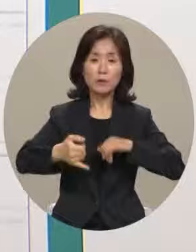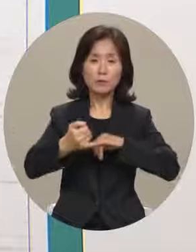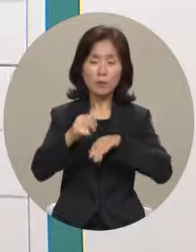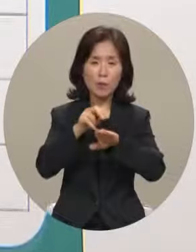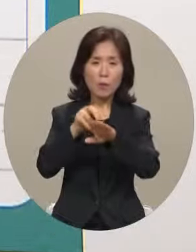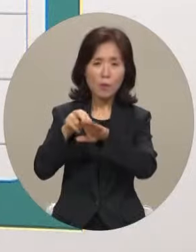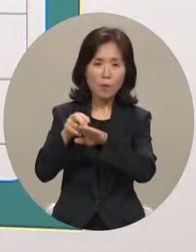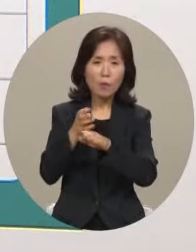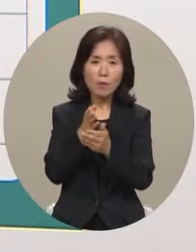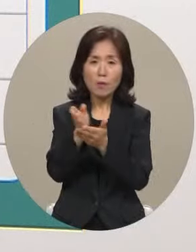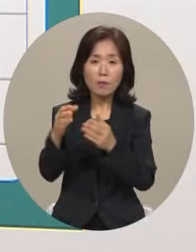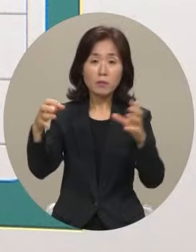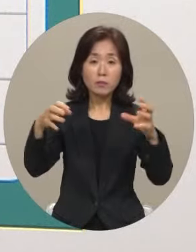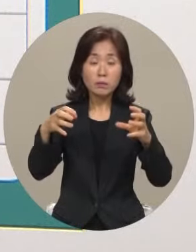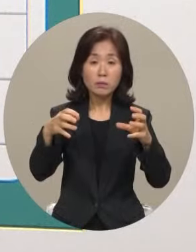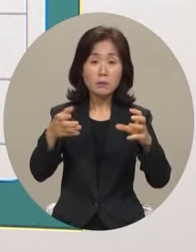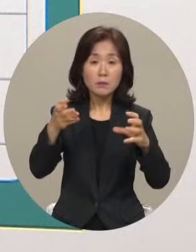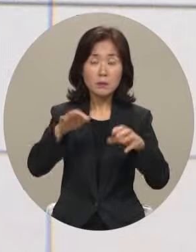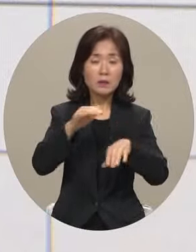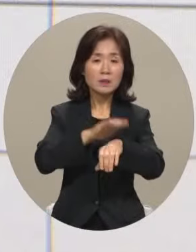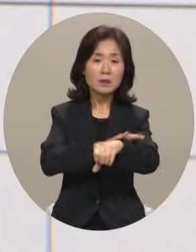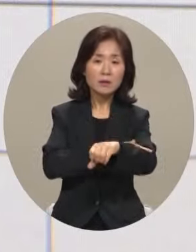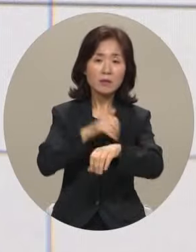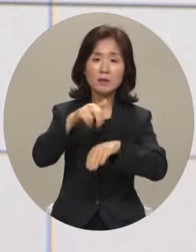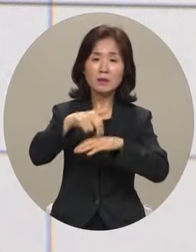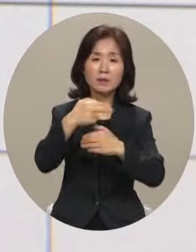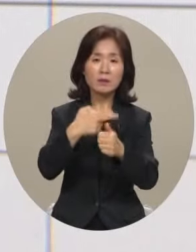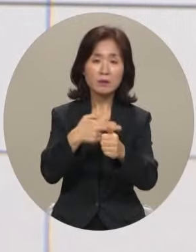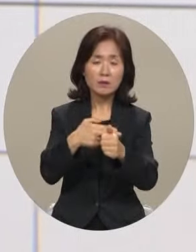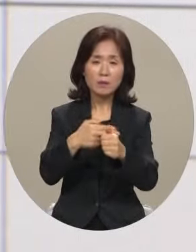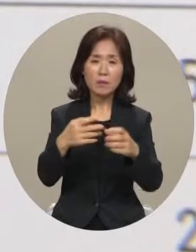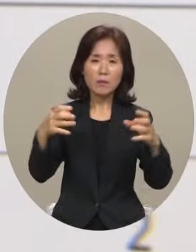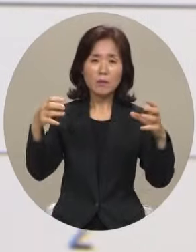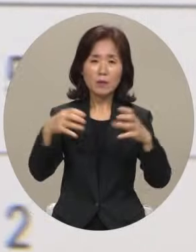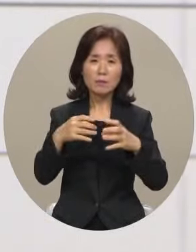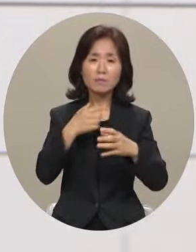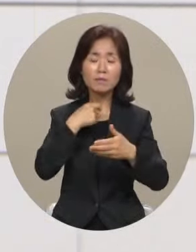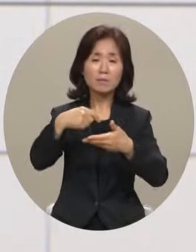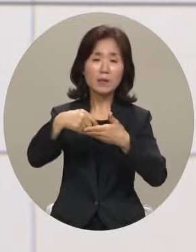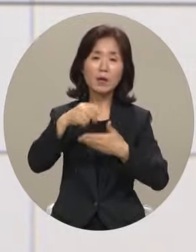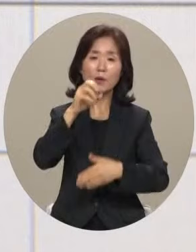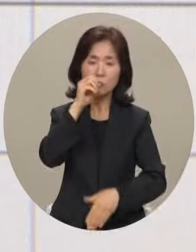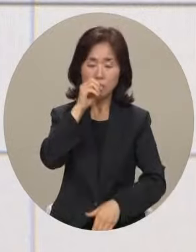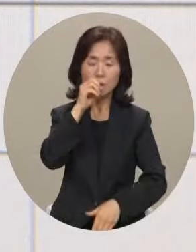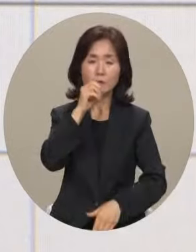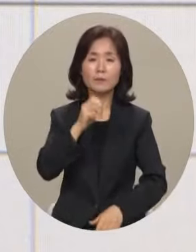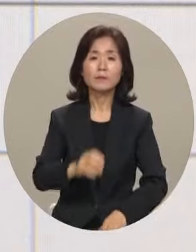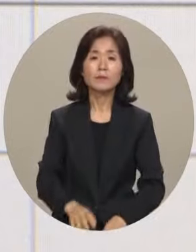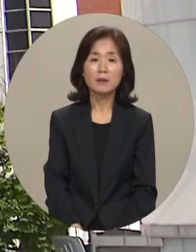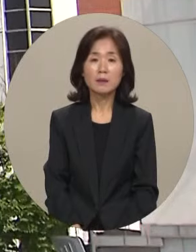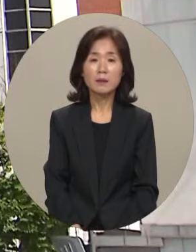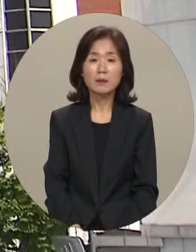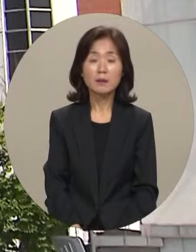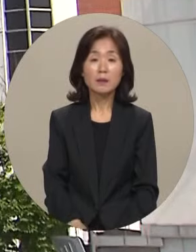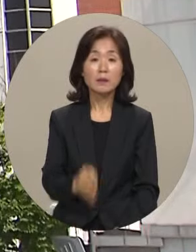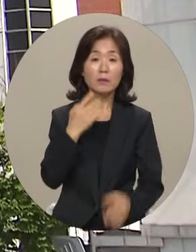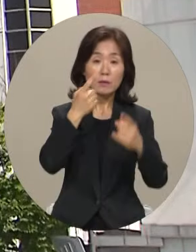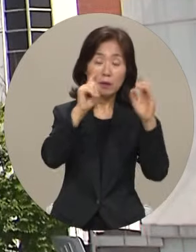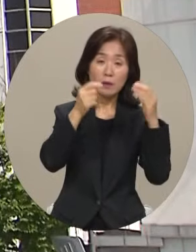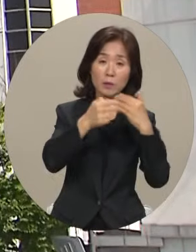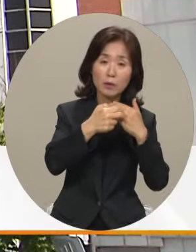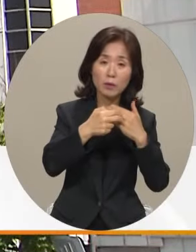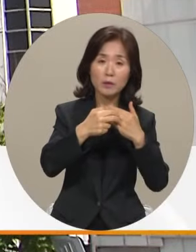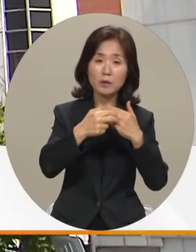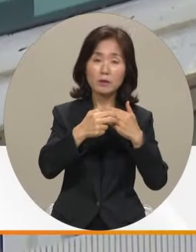과목을 모집했는데 인턴과 레지던트를 포함해 단 한 명도 지원하지 않은 것으로 확인됐습니다 설대 병원과